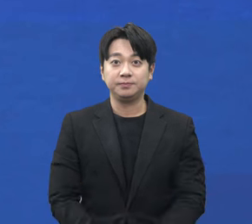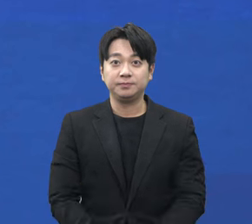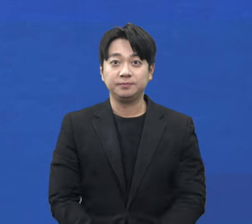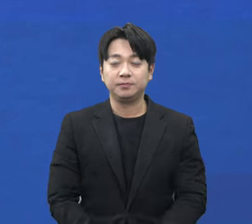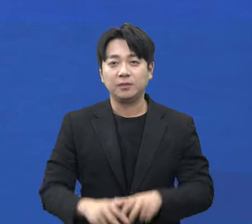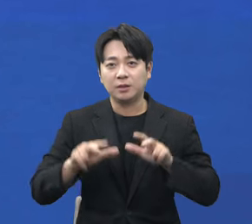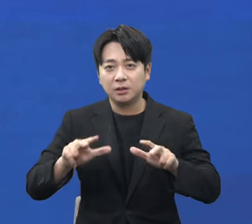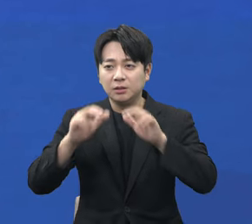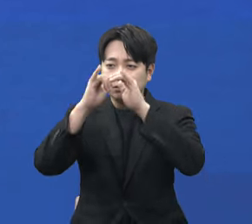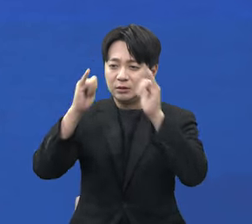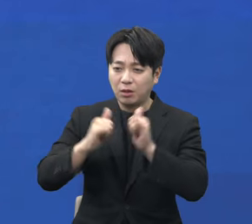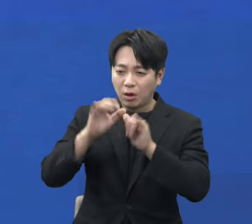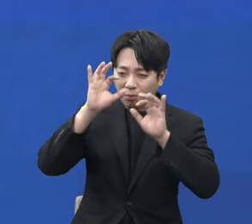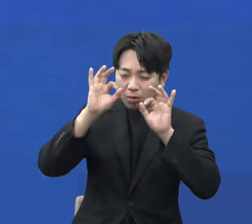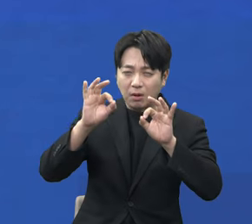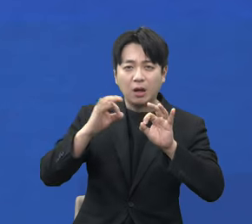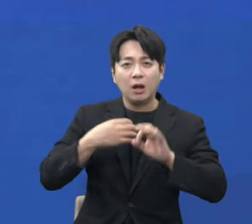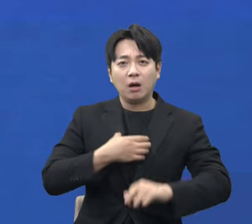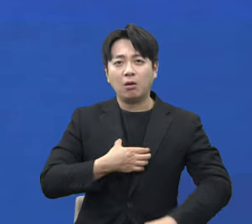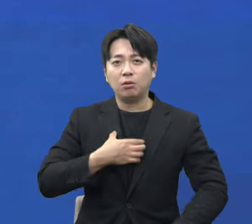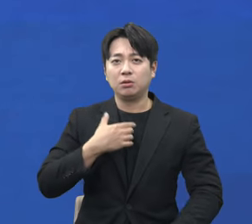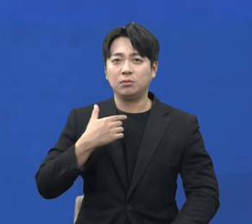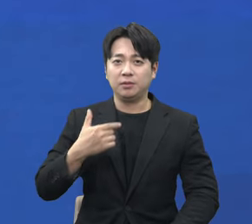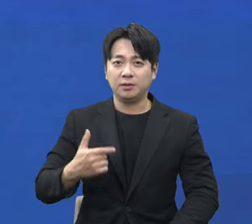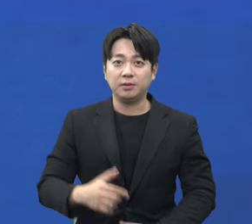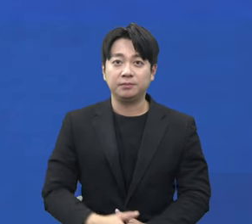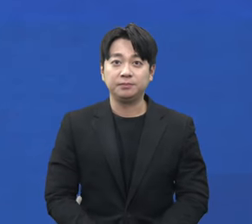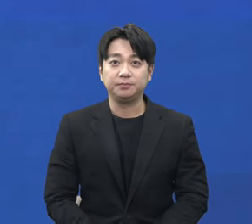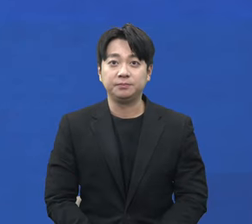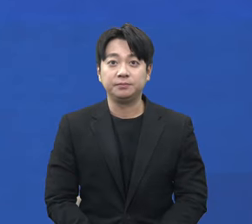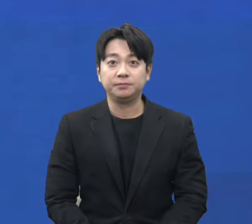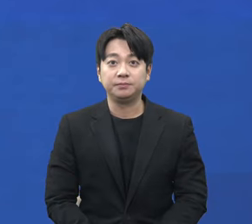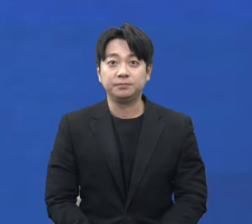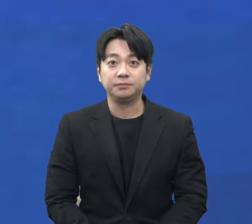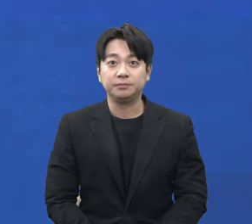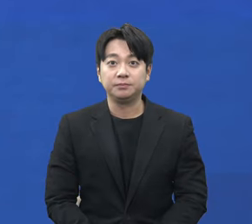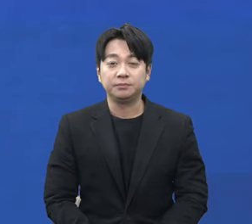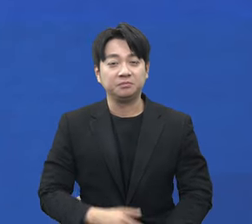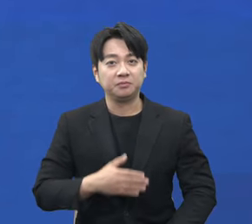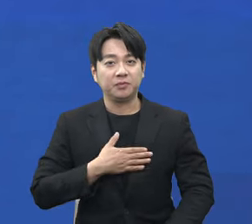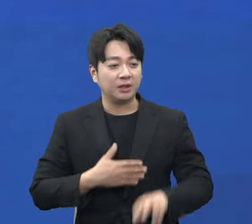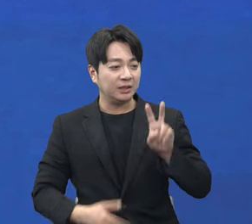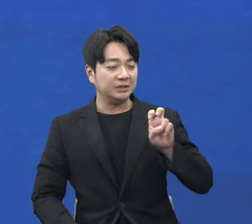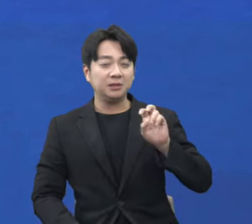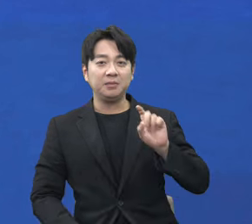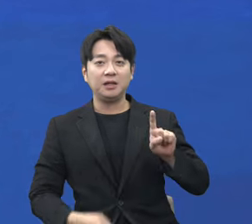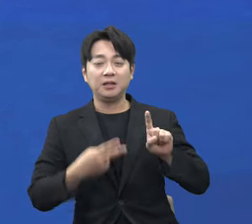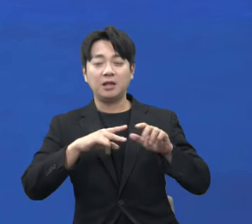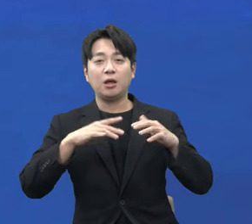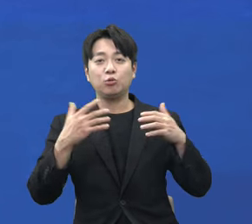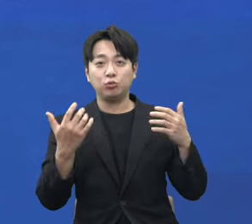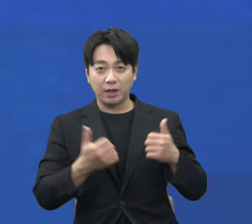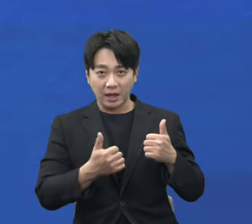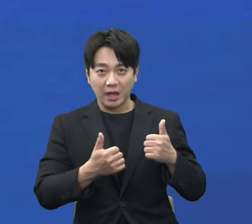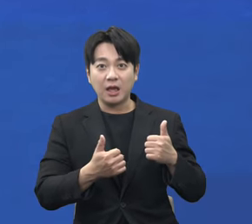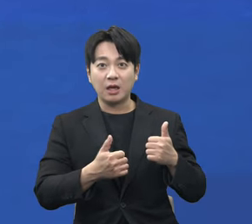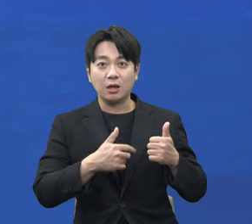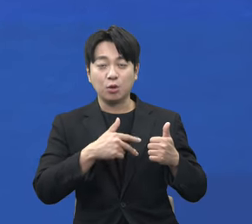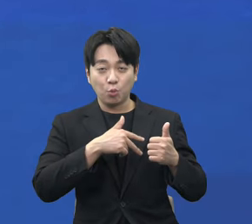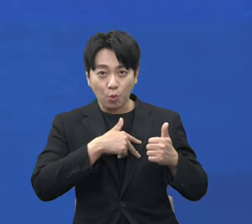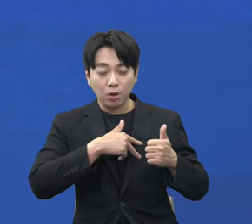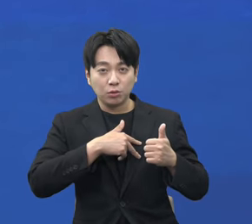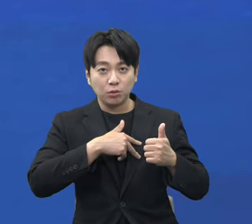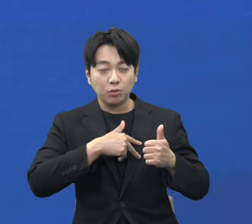아픕니다. 저 개인적으로 제21대 비례대표 농어민 분야의 국회의원